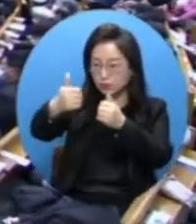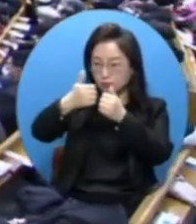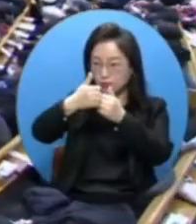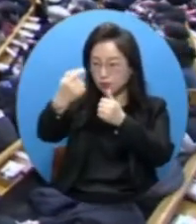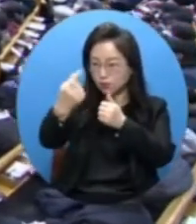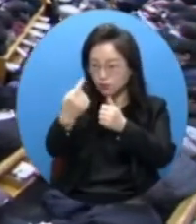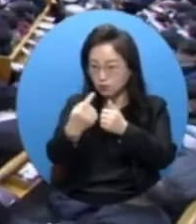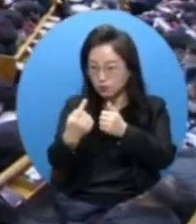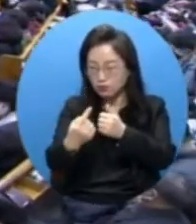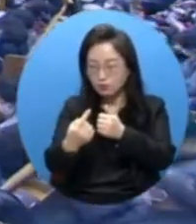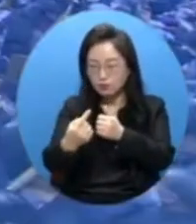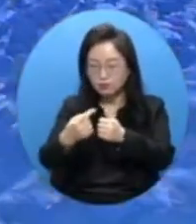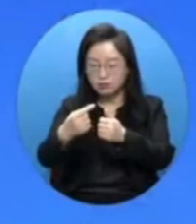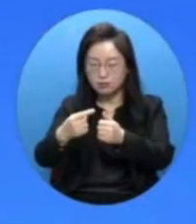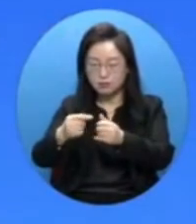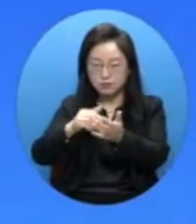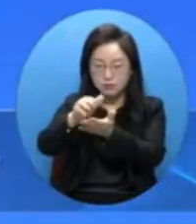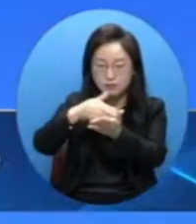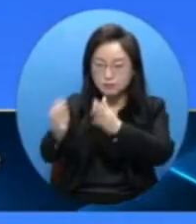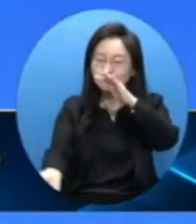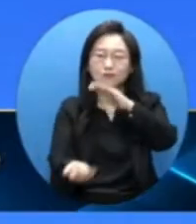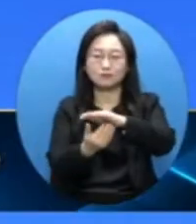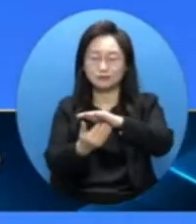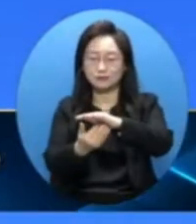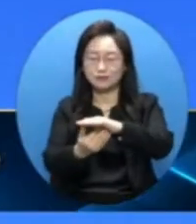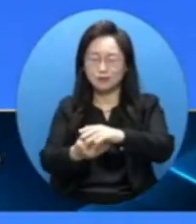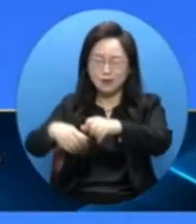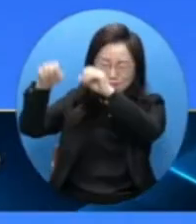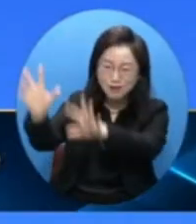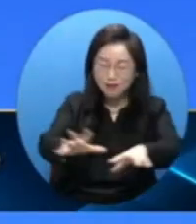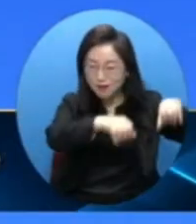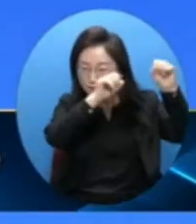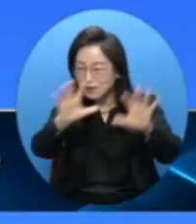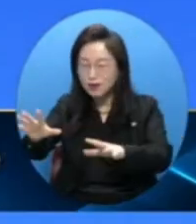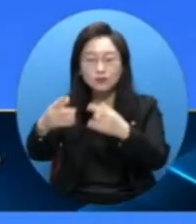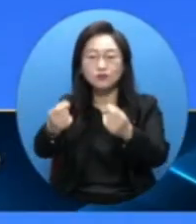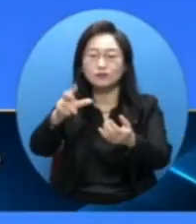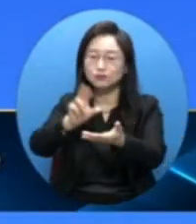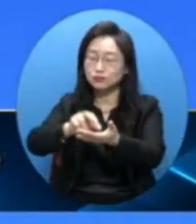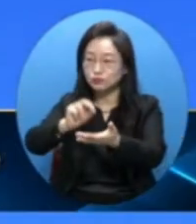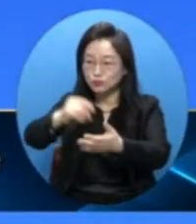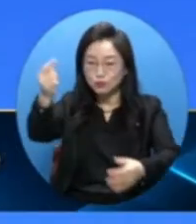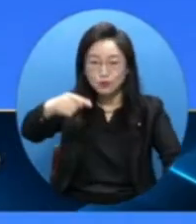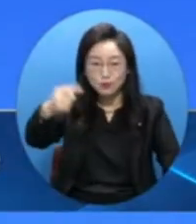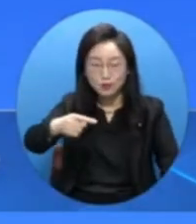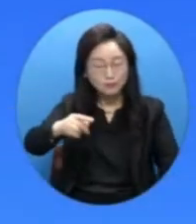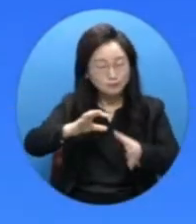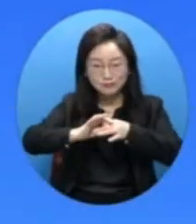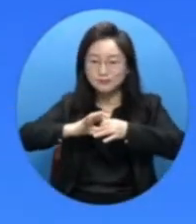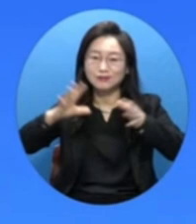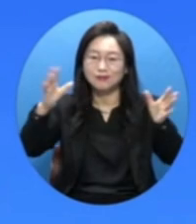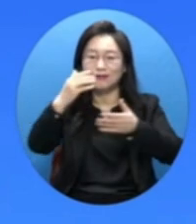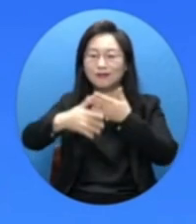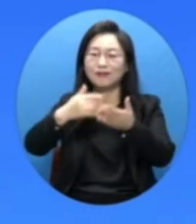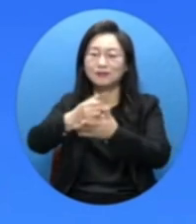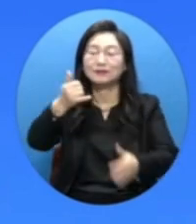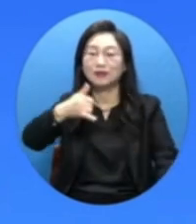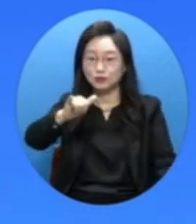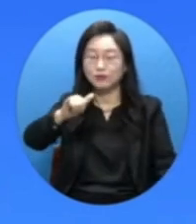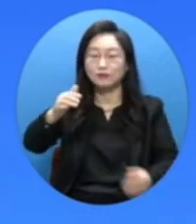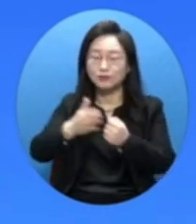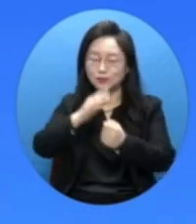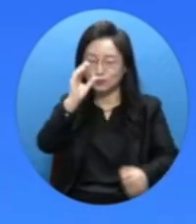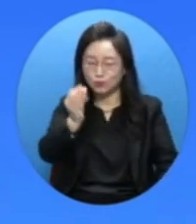성취의 일생입니다 거센 파도처럼 어떤 문제 어려움을 할지라도 하나님의 자녀된 우리들은